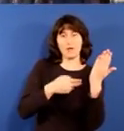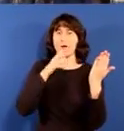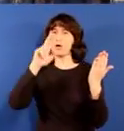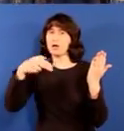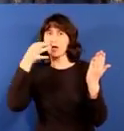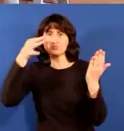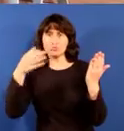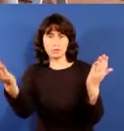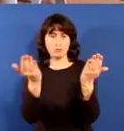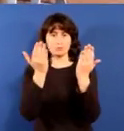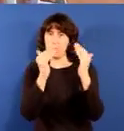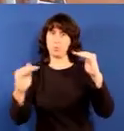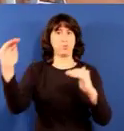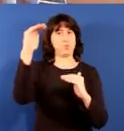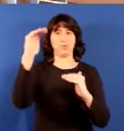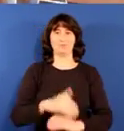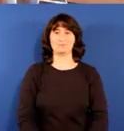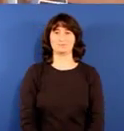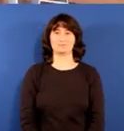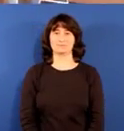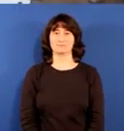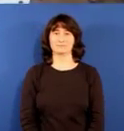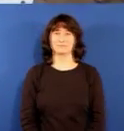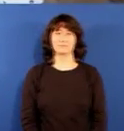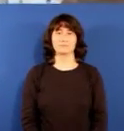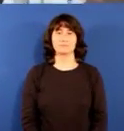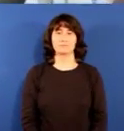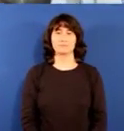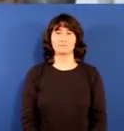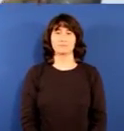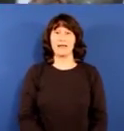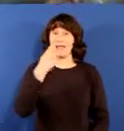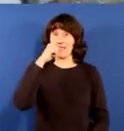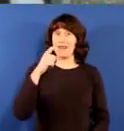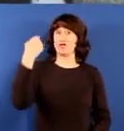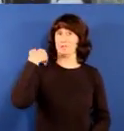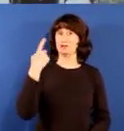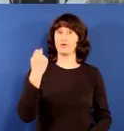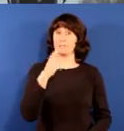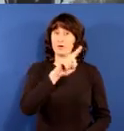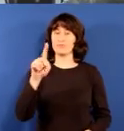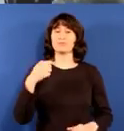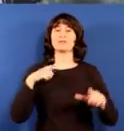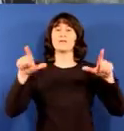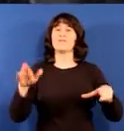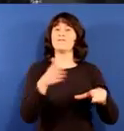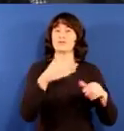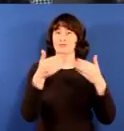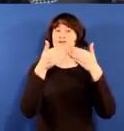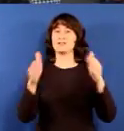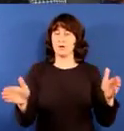inauguratu zen Bizkaia frontoia eta martxoaren 19ean jokatu zen lehenengo partida kirol azpiegitura honetan.